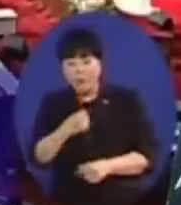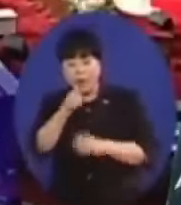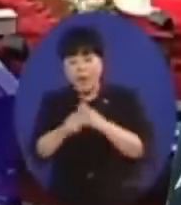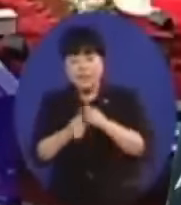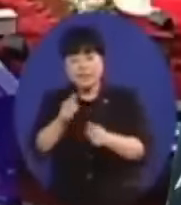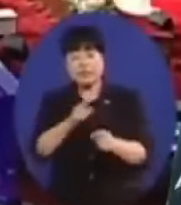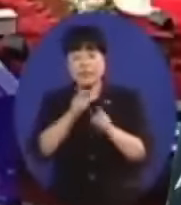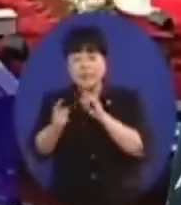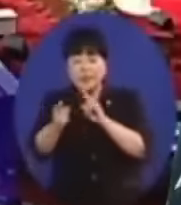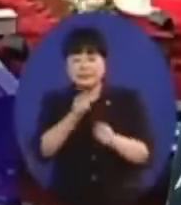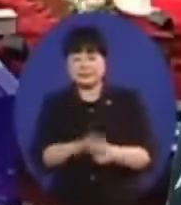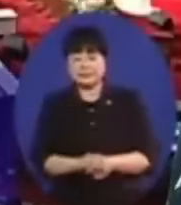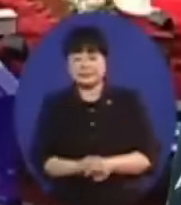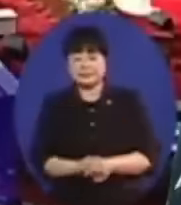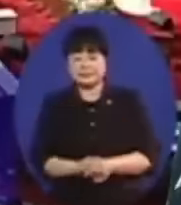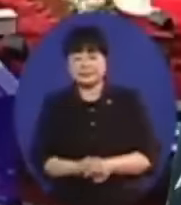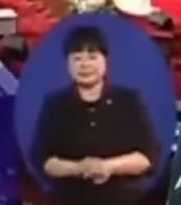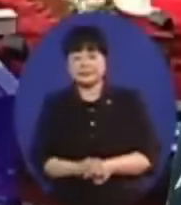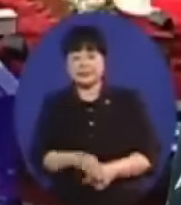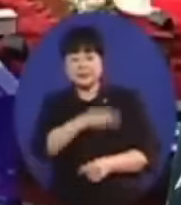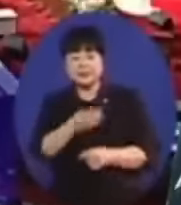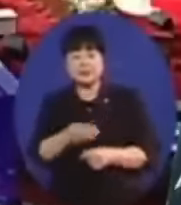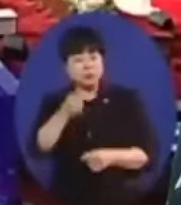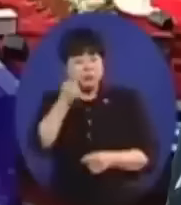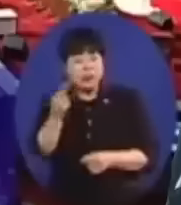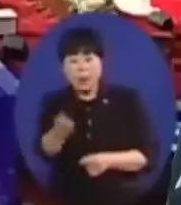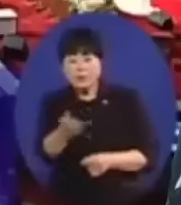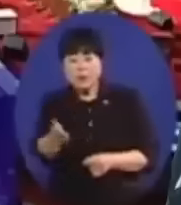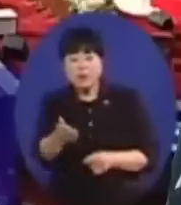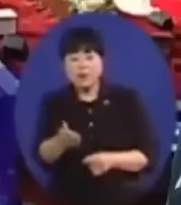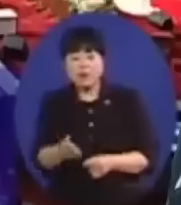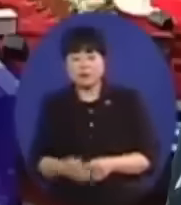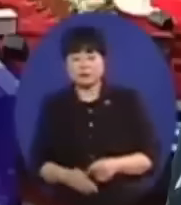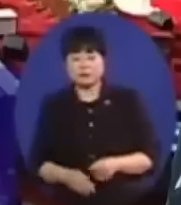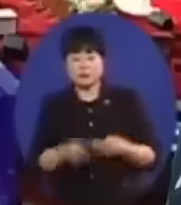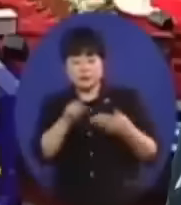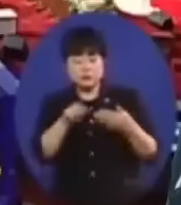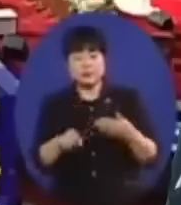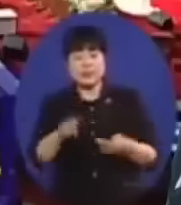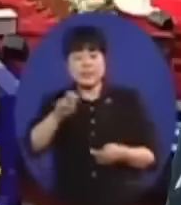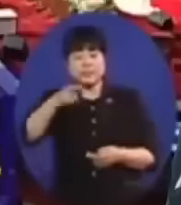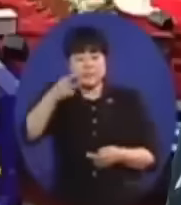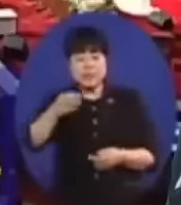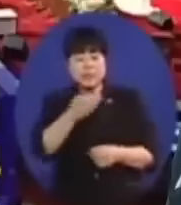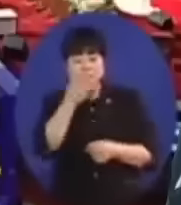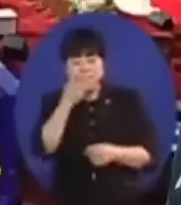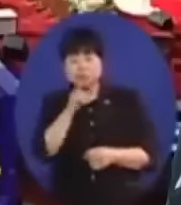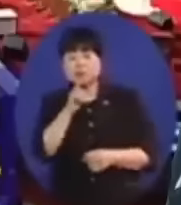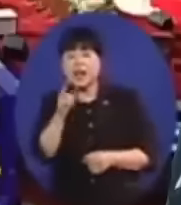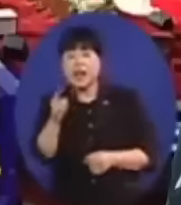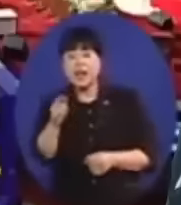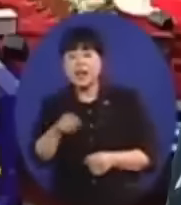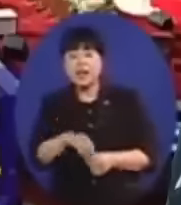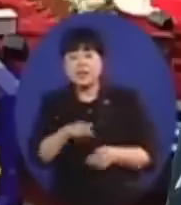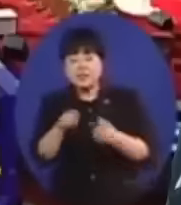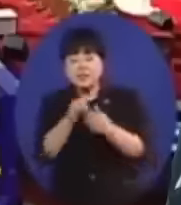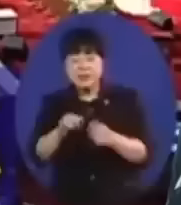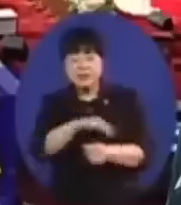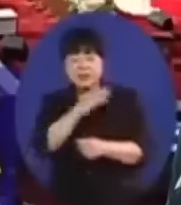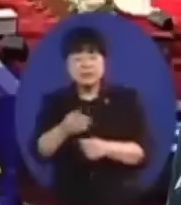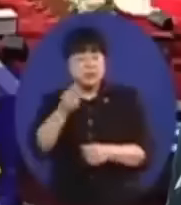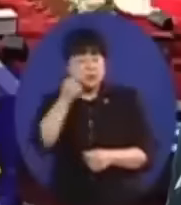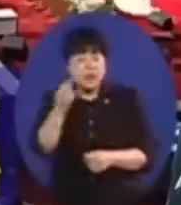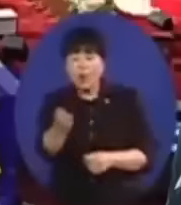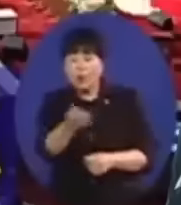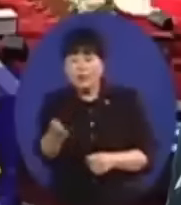하나님의 모든 말씀은 능하지 못하심이 없느니라. 마가복음 9장 23절에 할 수 있거든이 무슨 말이냐. 믿는 자에게는 능히